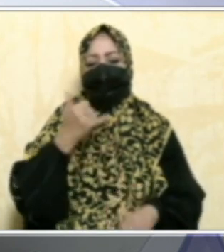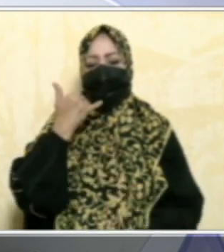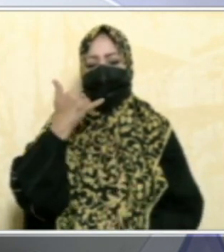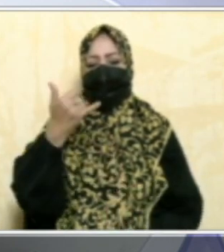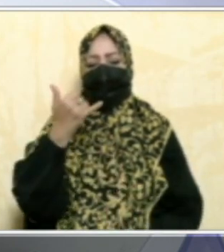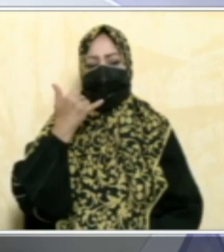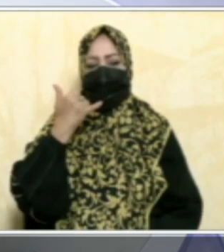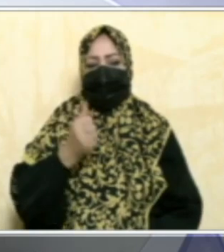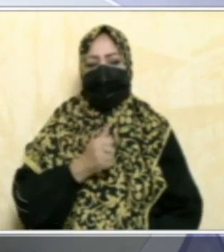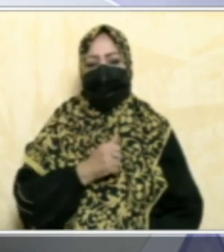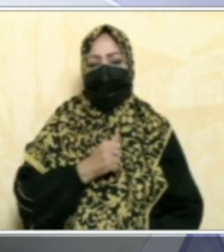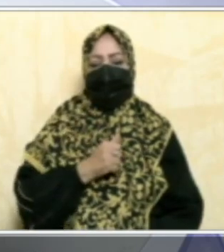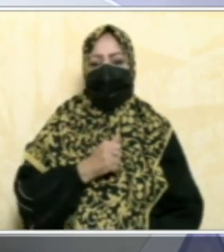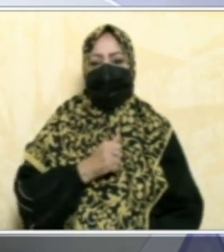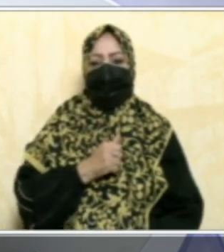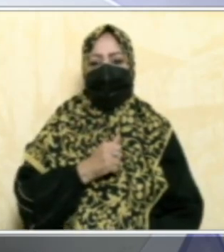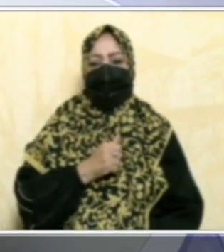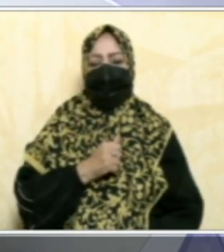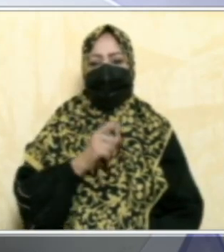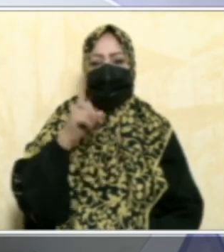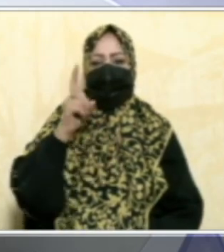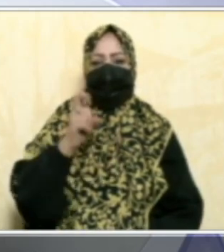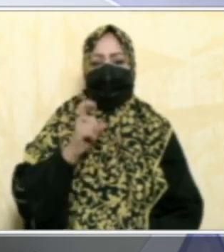تفضل يا أخ محمد.